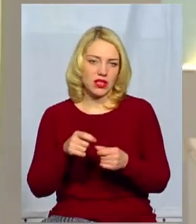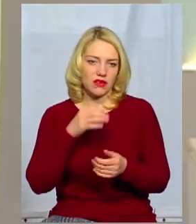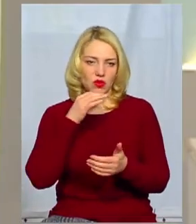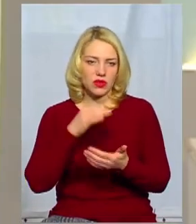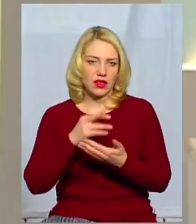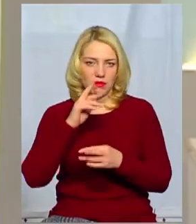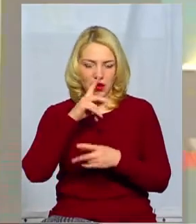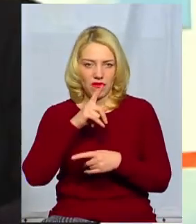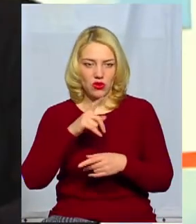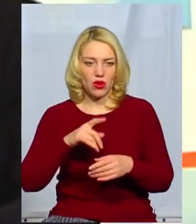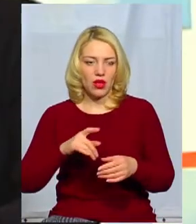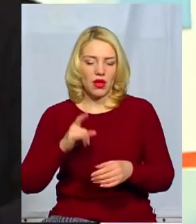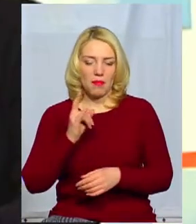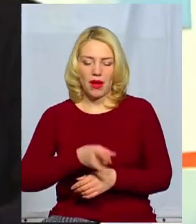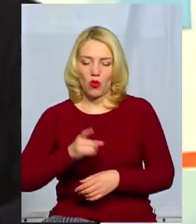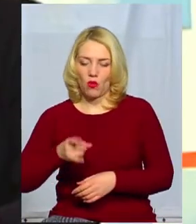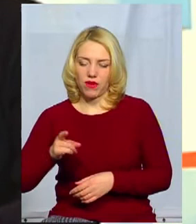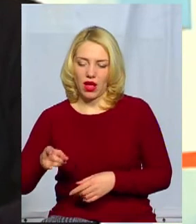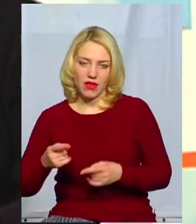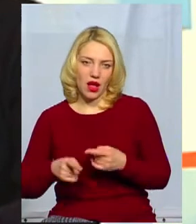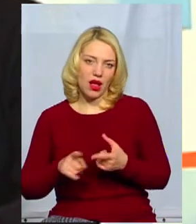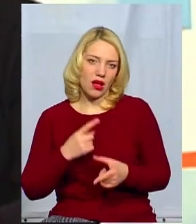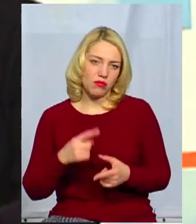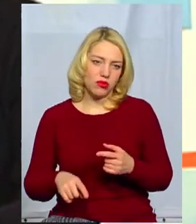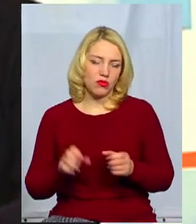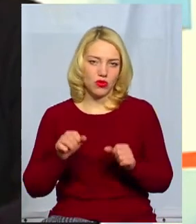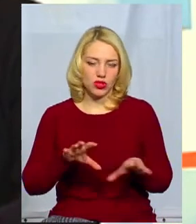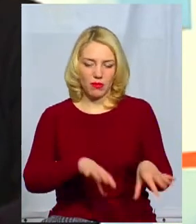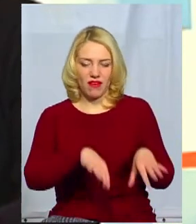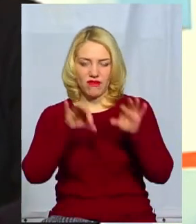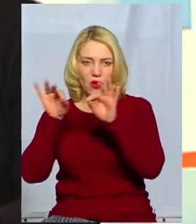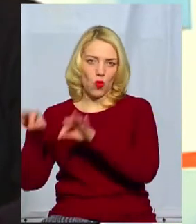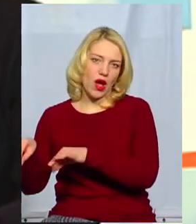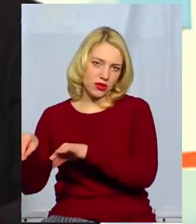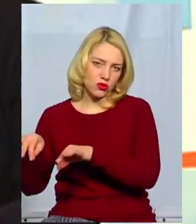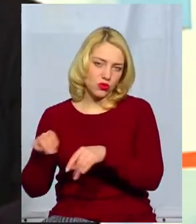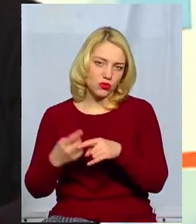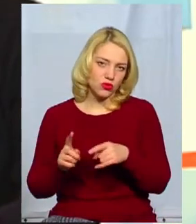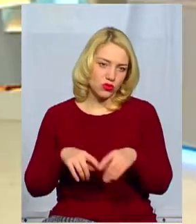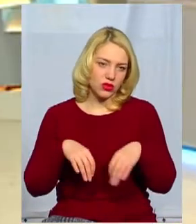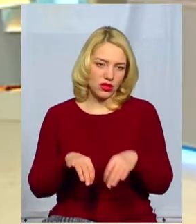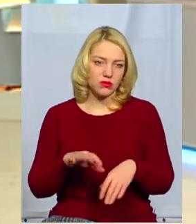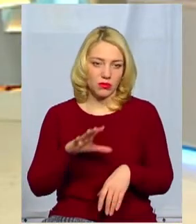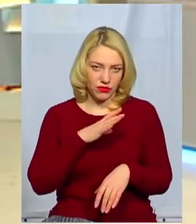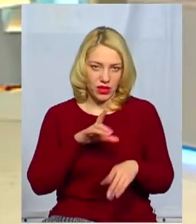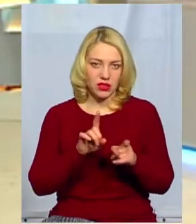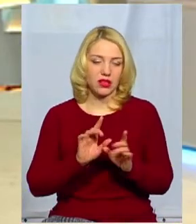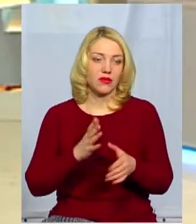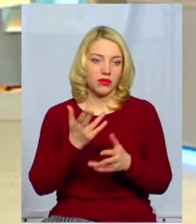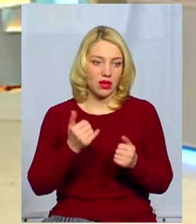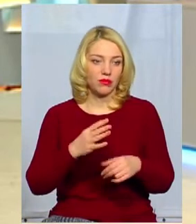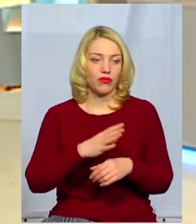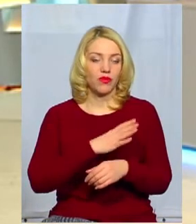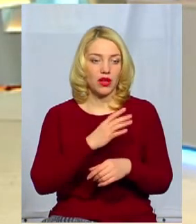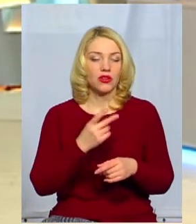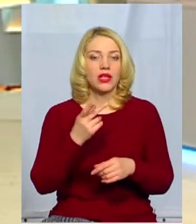неправильне паркування, або можемо і примінити евакуацію транспортного засобу. Бували такі випадки? Звичайно. У